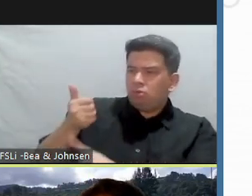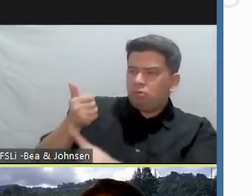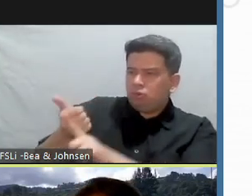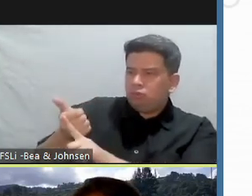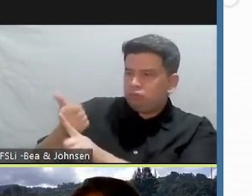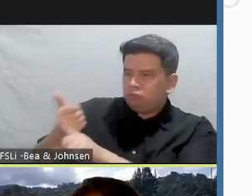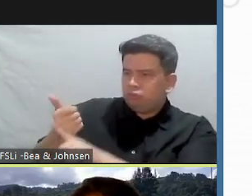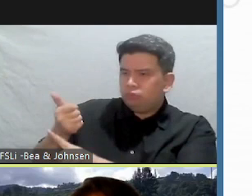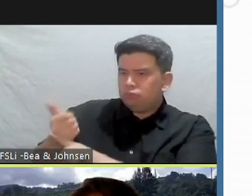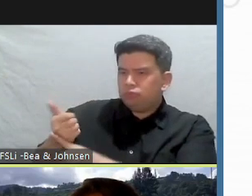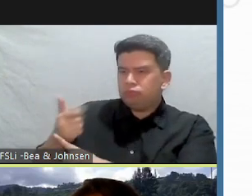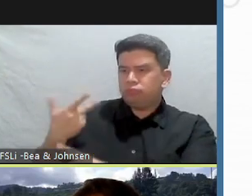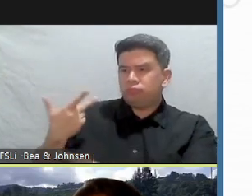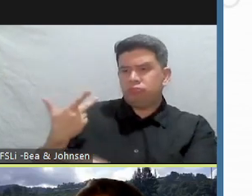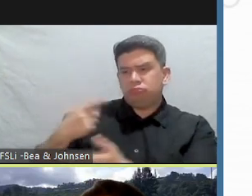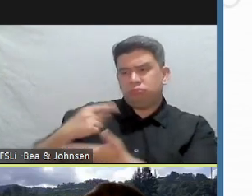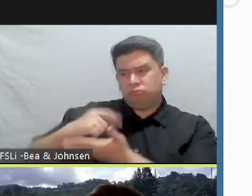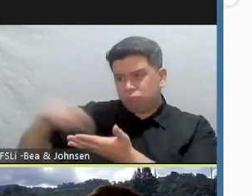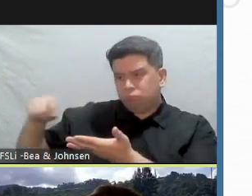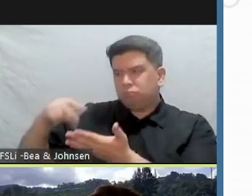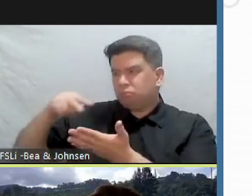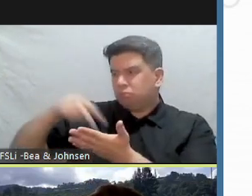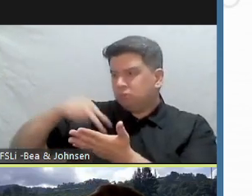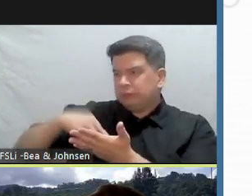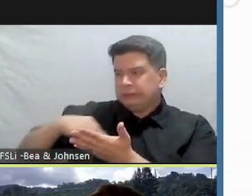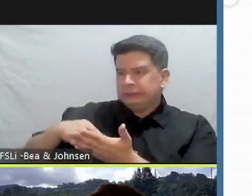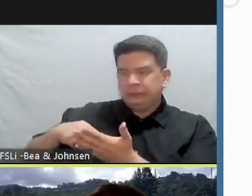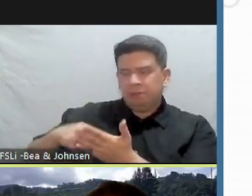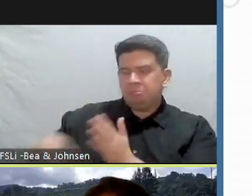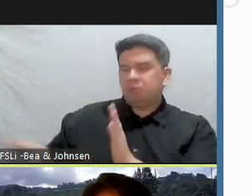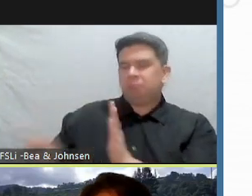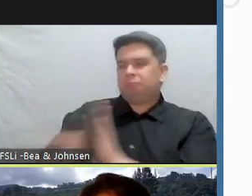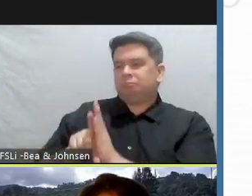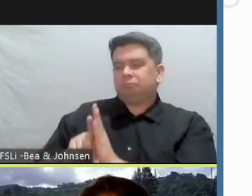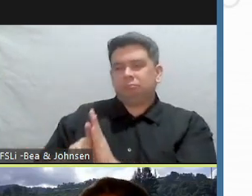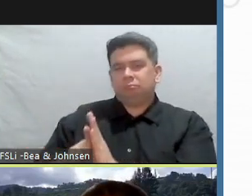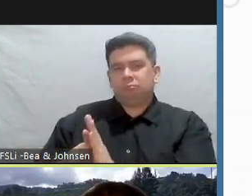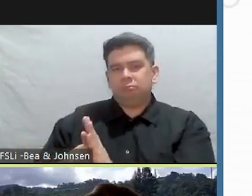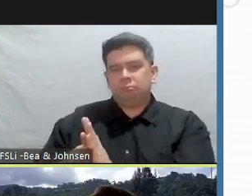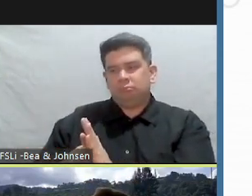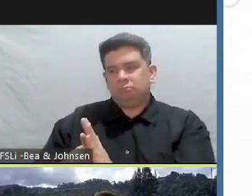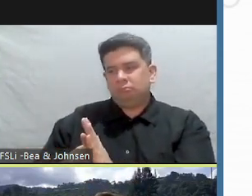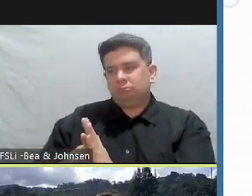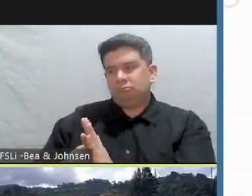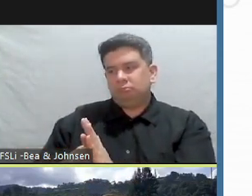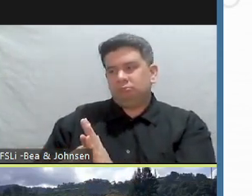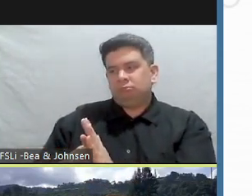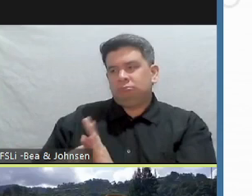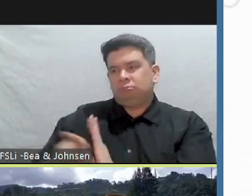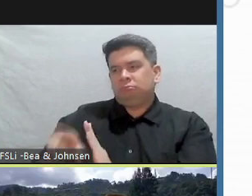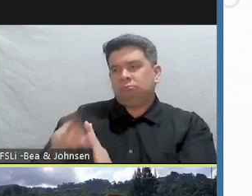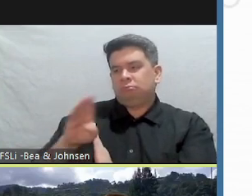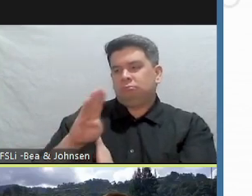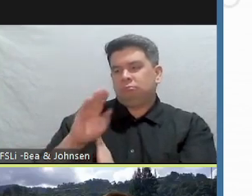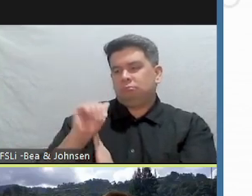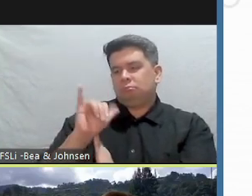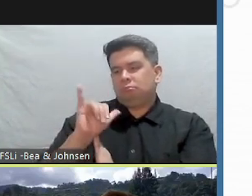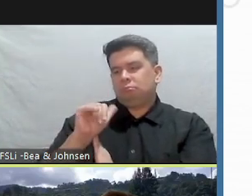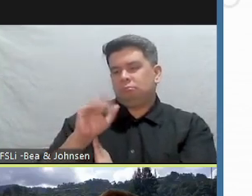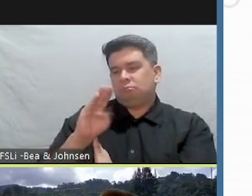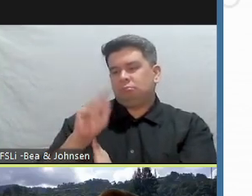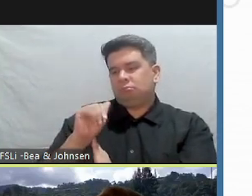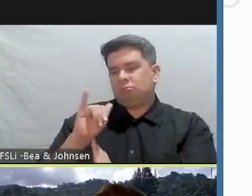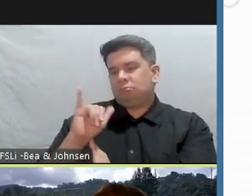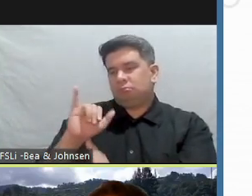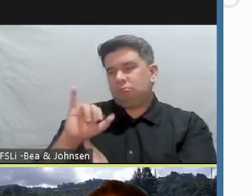ating writing system. Pinagbawal nila at sabi nila, gawa ito ng demonyo. Kaya bawal, kaya gamitin na lang yung